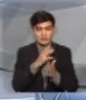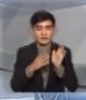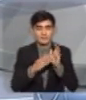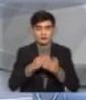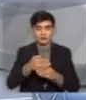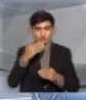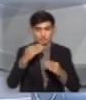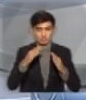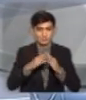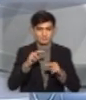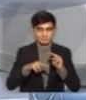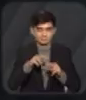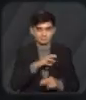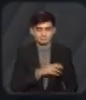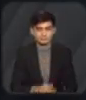жилого дома.